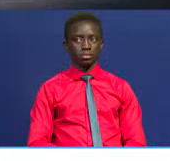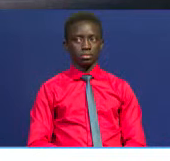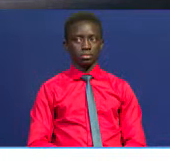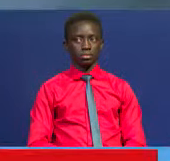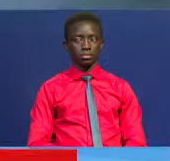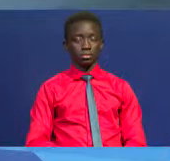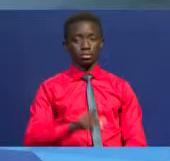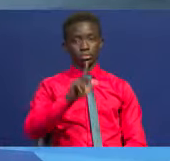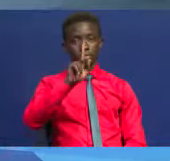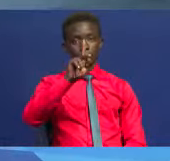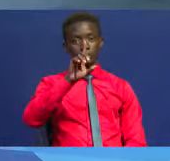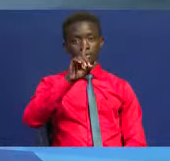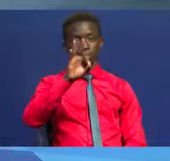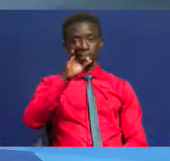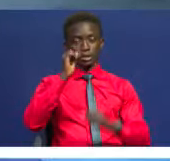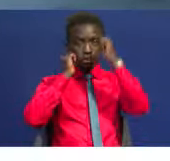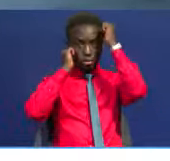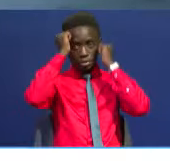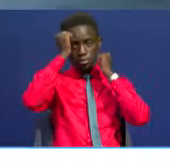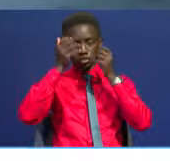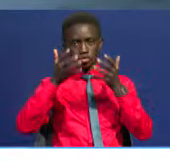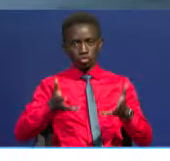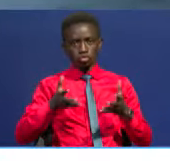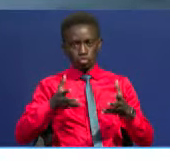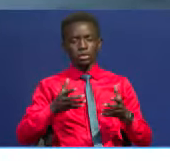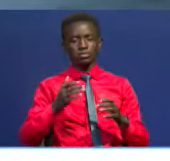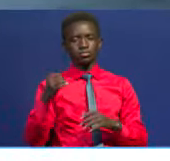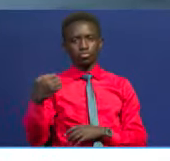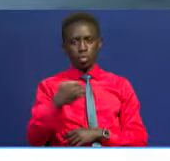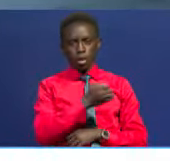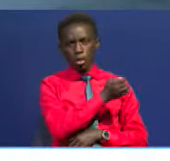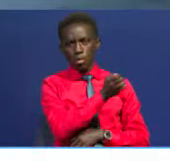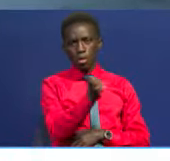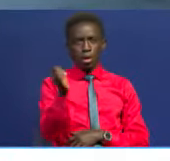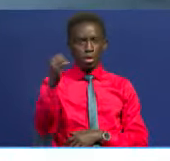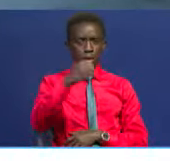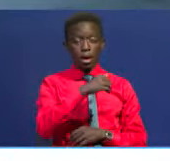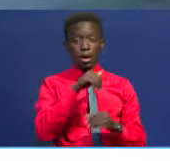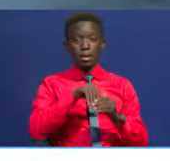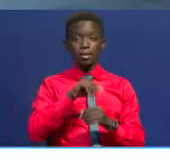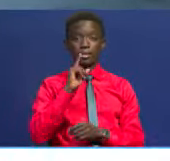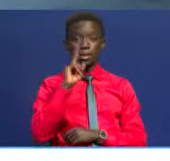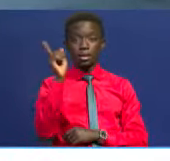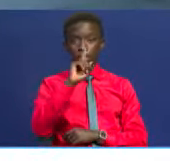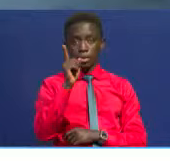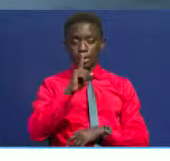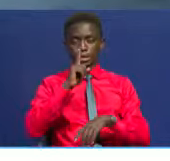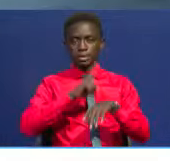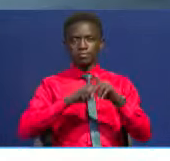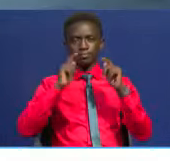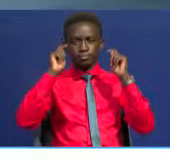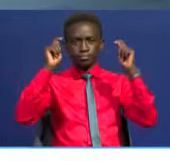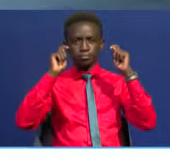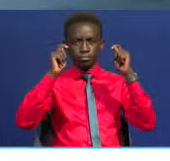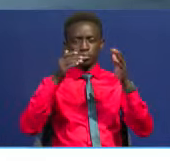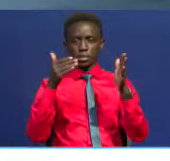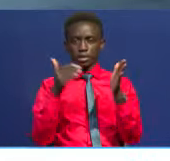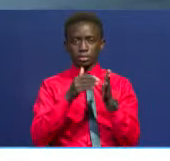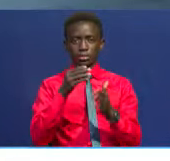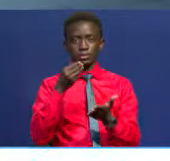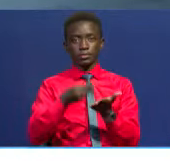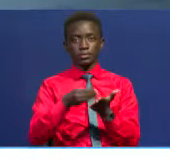Maafisa wa KDF walishika doria mapema leo katika barabara kadhaa jijini Nairobi wakati wa maandamano ya kupinga mswada wa fedha,